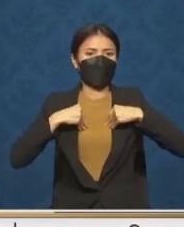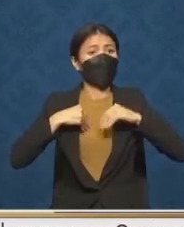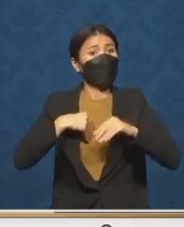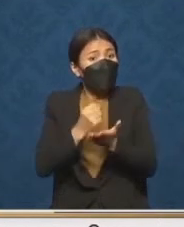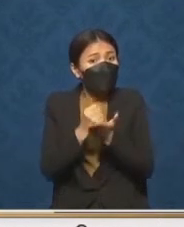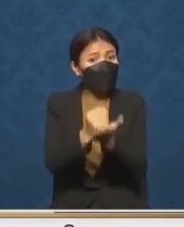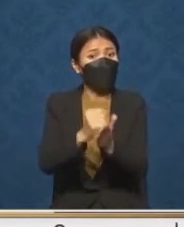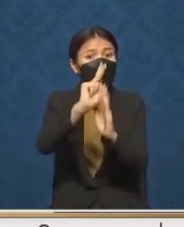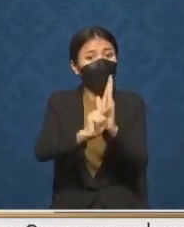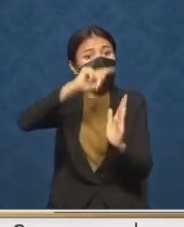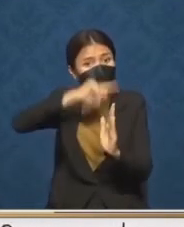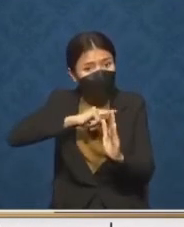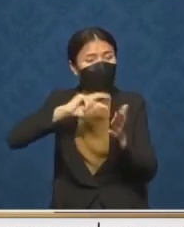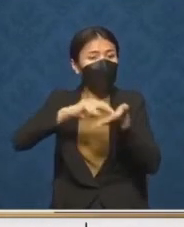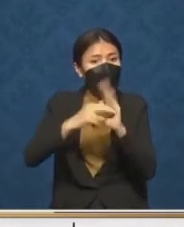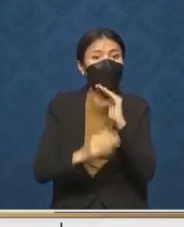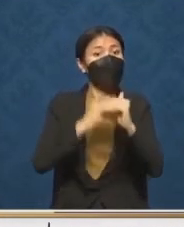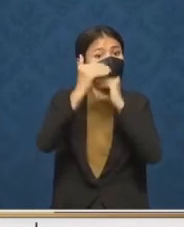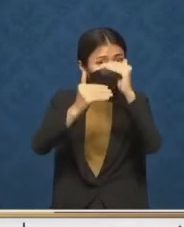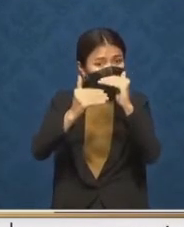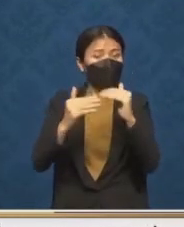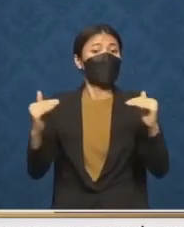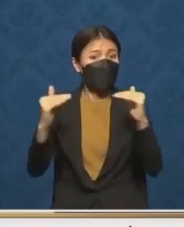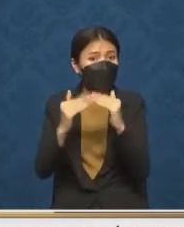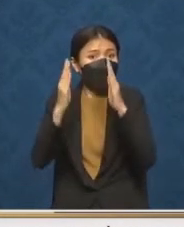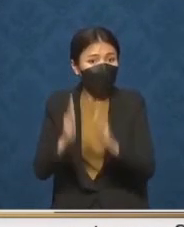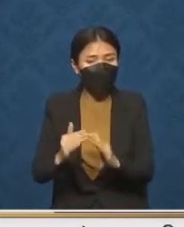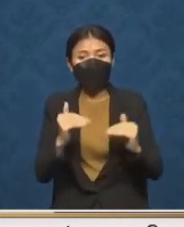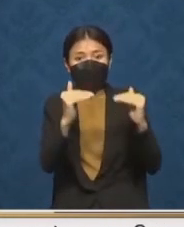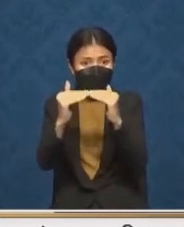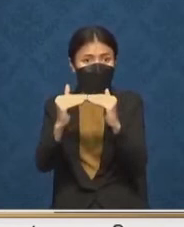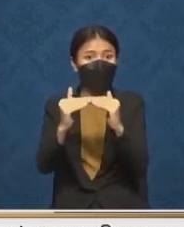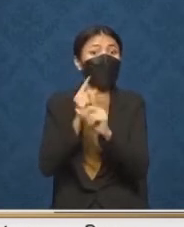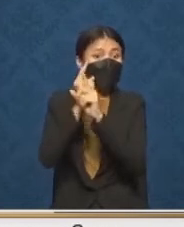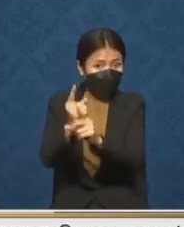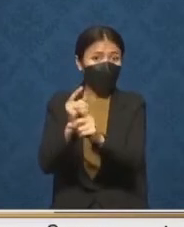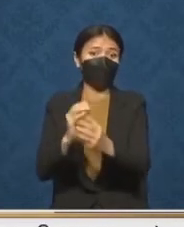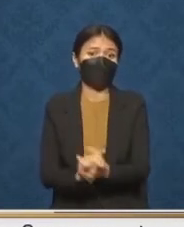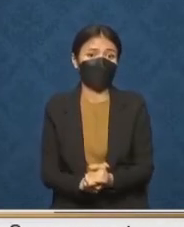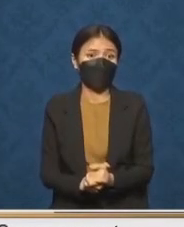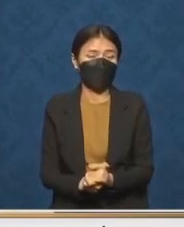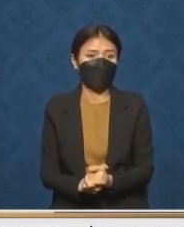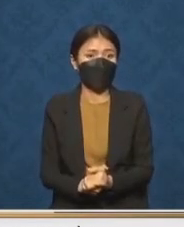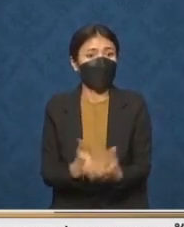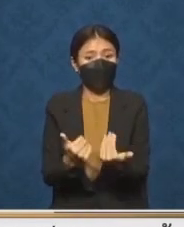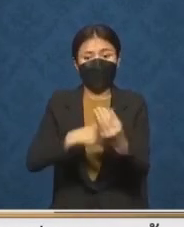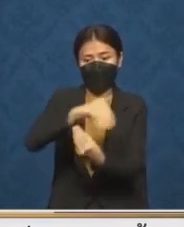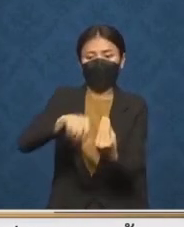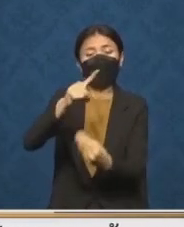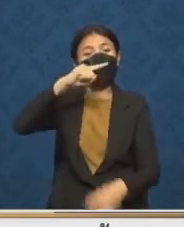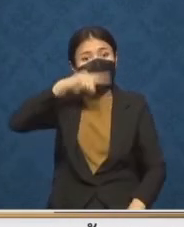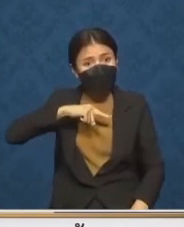าการทำตามหลักสิทธิมนุษยชนหรือแม้กระทั่งการเพิ่มมูลค่าเศรษฐกิจของประเทศไ